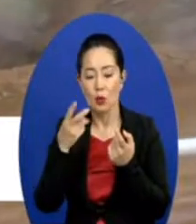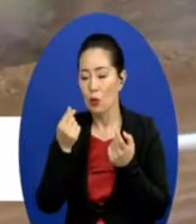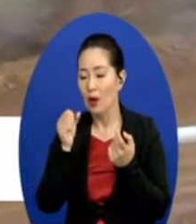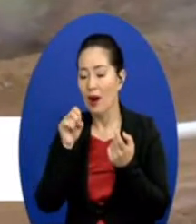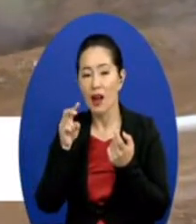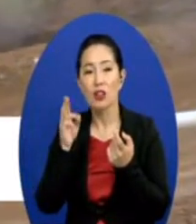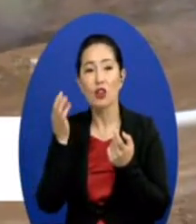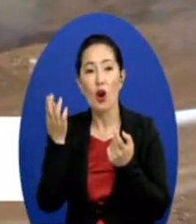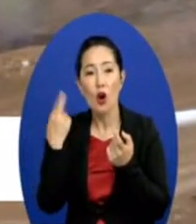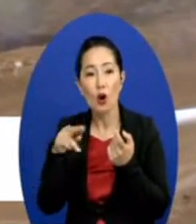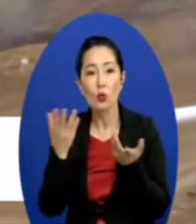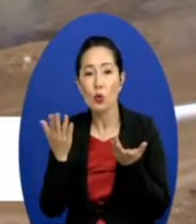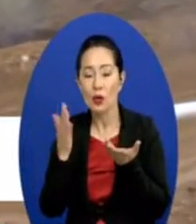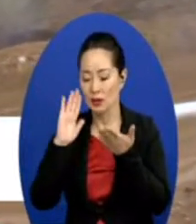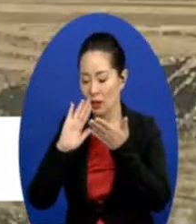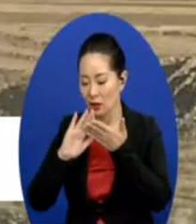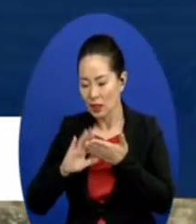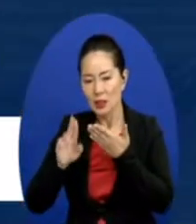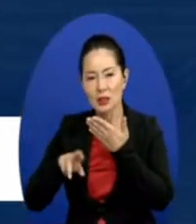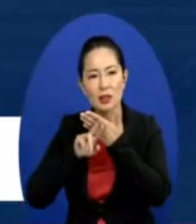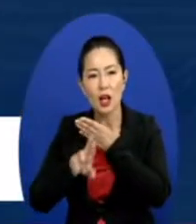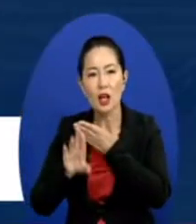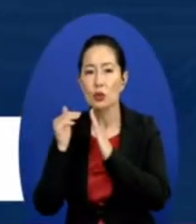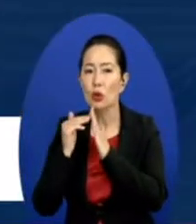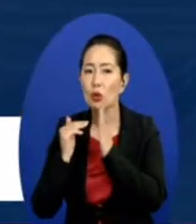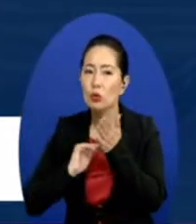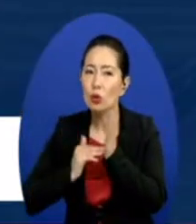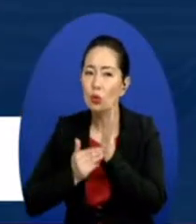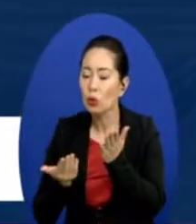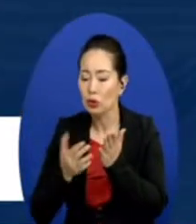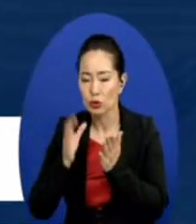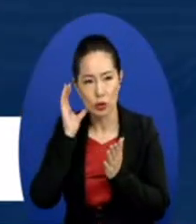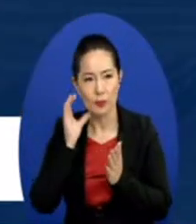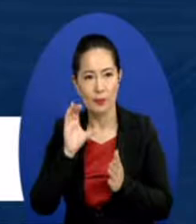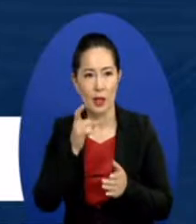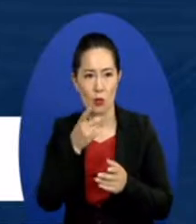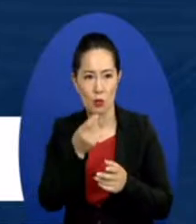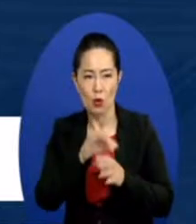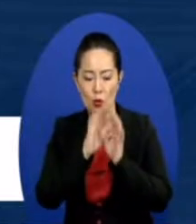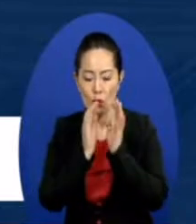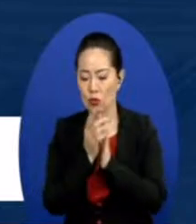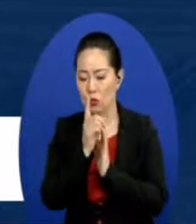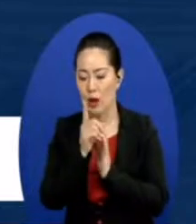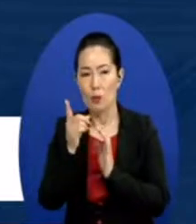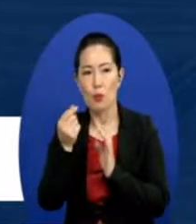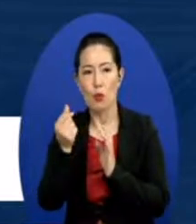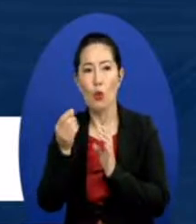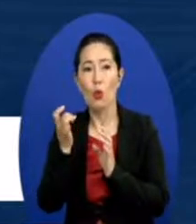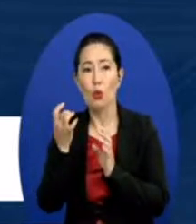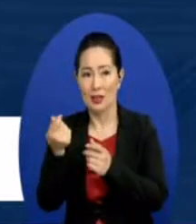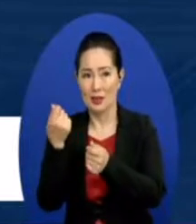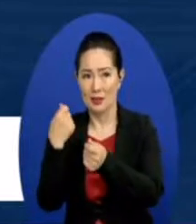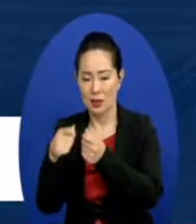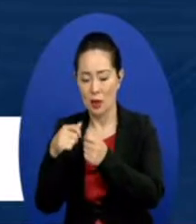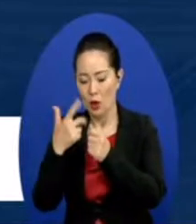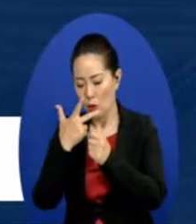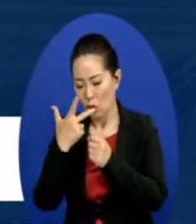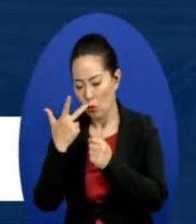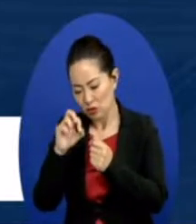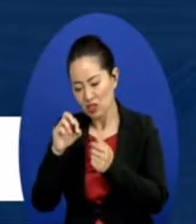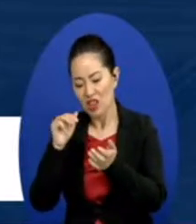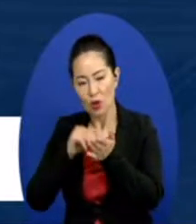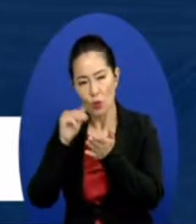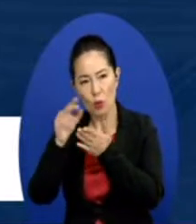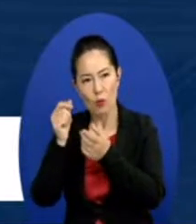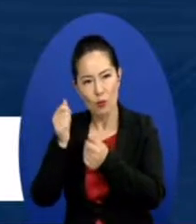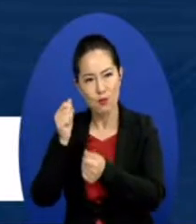танилцж цаашдын төлгөөг нь бас сонсч байна. Салхитын ордоос 110 мянган тонн мөнгөний хөдөр экспортлож 30 гаруй тэрбум төгрөгийн